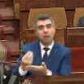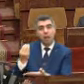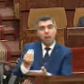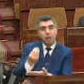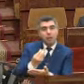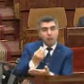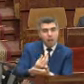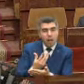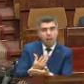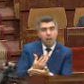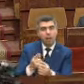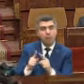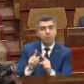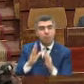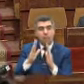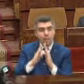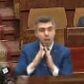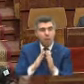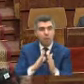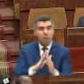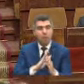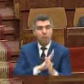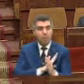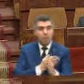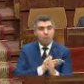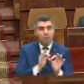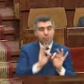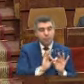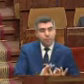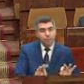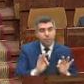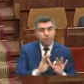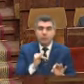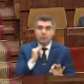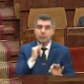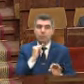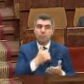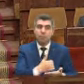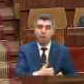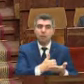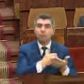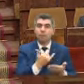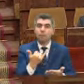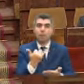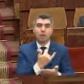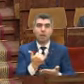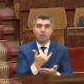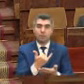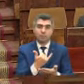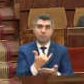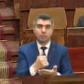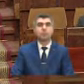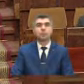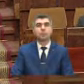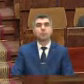المهملين والاف الايتام، فخصها الدعم وخصها كذلك المسانده لتستمر في اداء هذه الرساله النبيله. فخصنا سيد الوزير